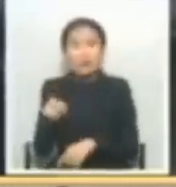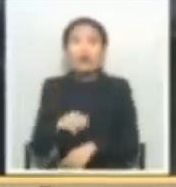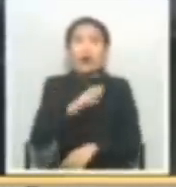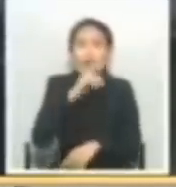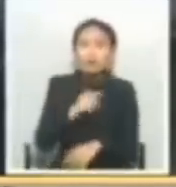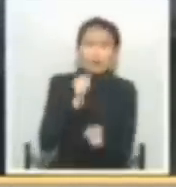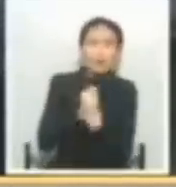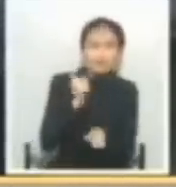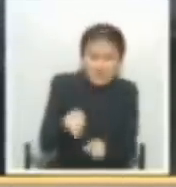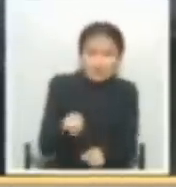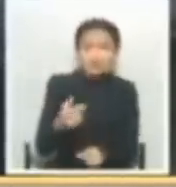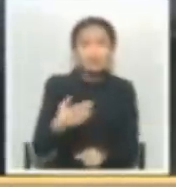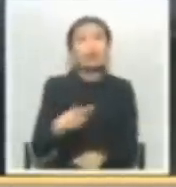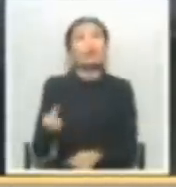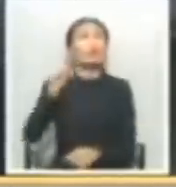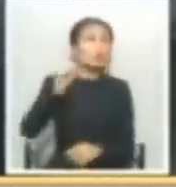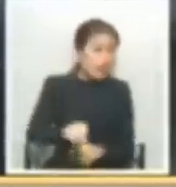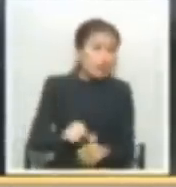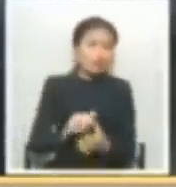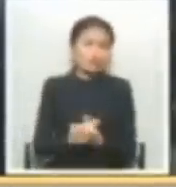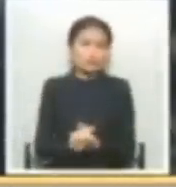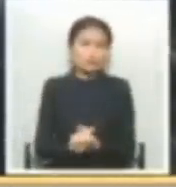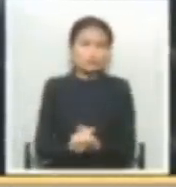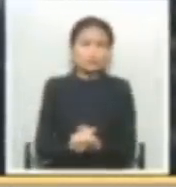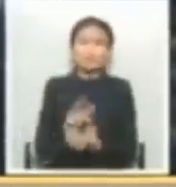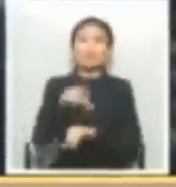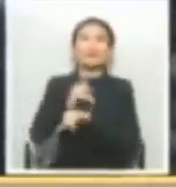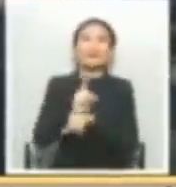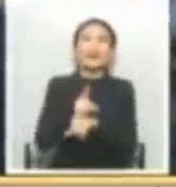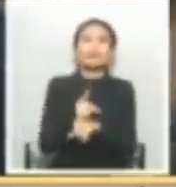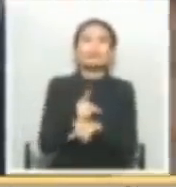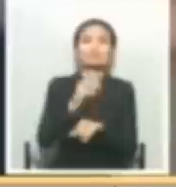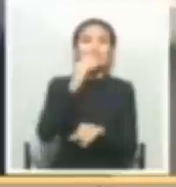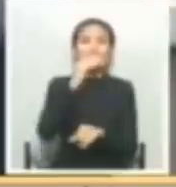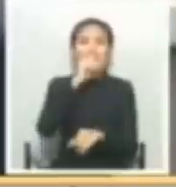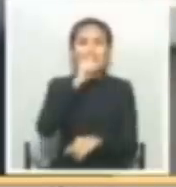แต ่พอแล้วครับพอแล้วครับธนวัฒน์ครับ